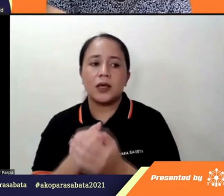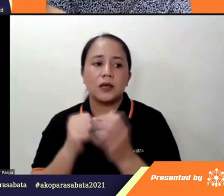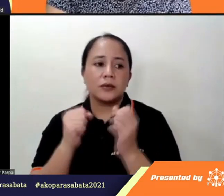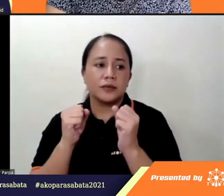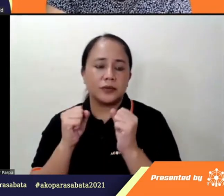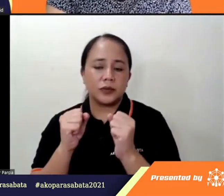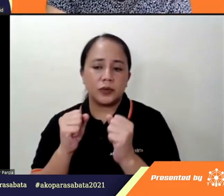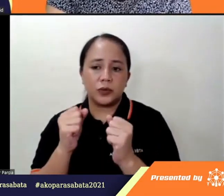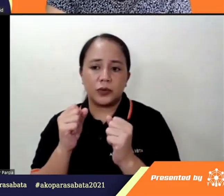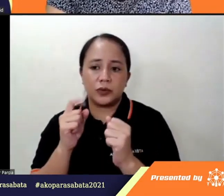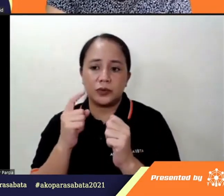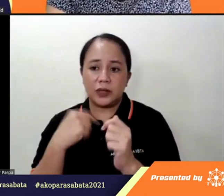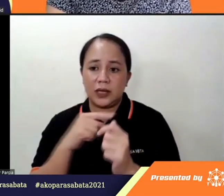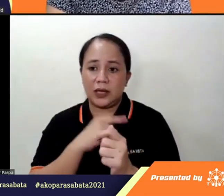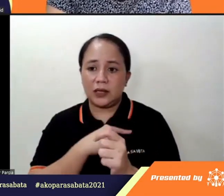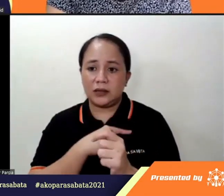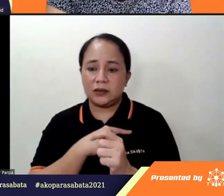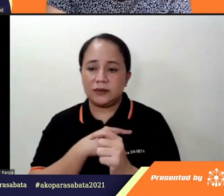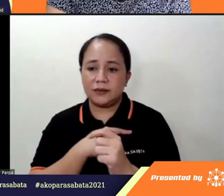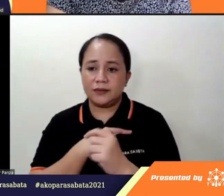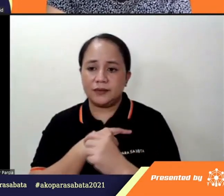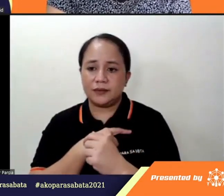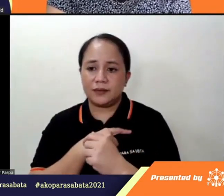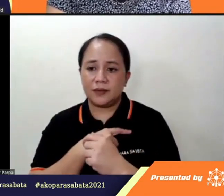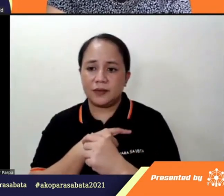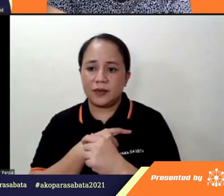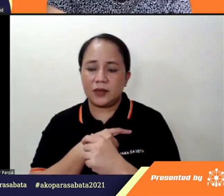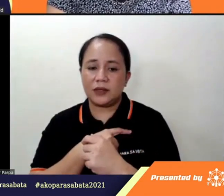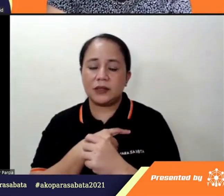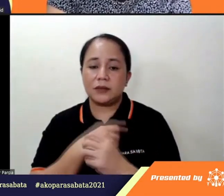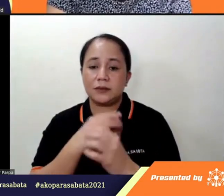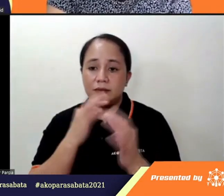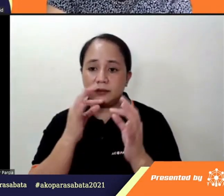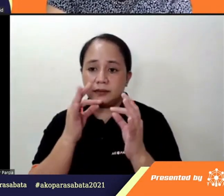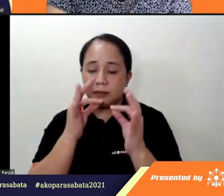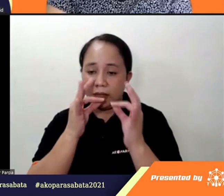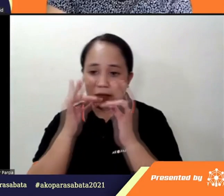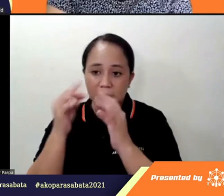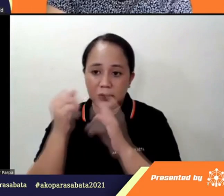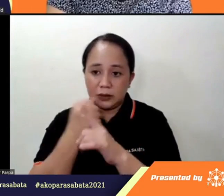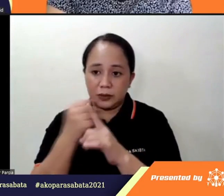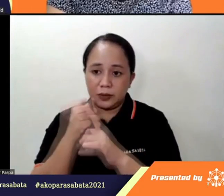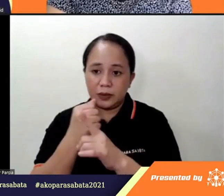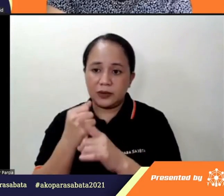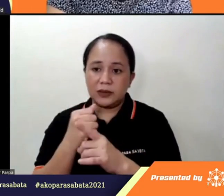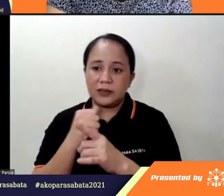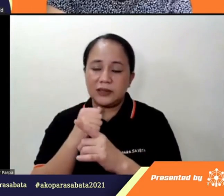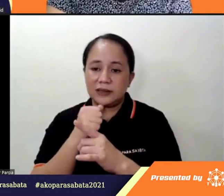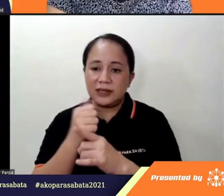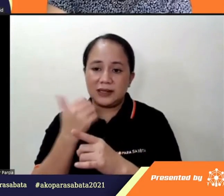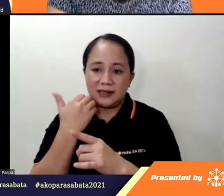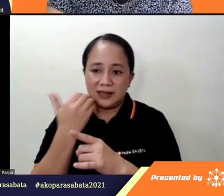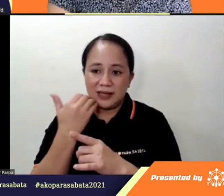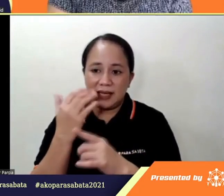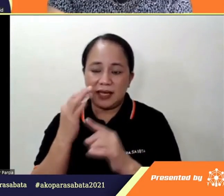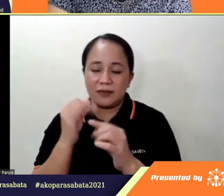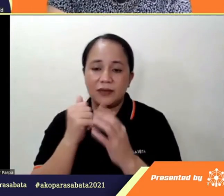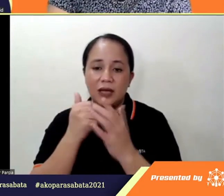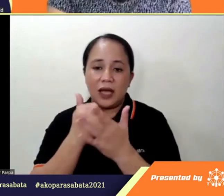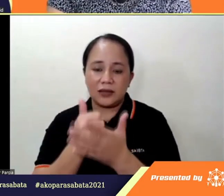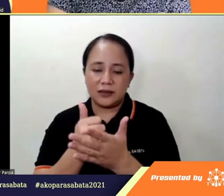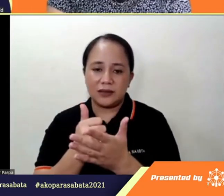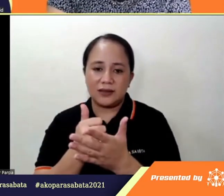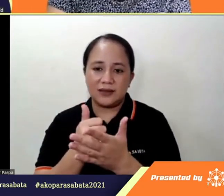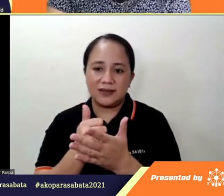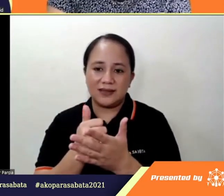Kami ngayon sa campaign namin in drug abuse, ang ano namin is hindi nakakahiya humingi ng tulong. Correct. Hindi